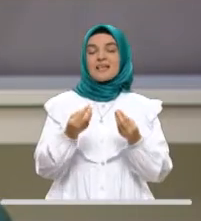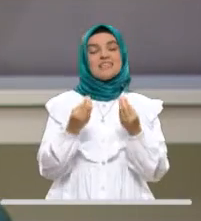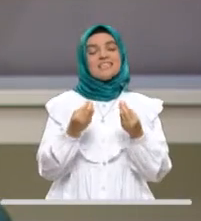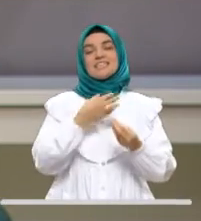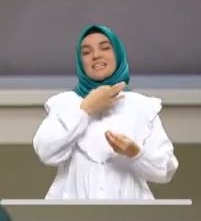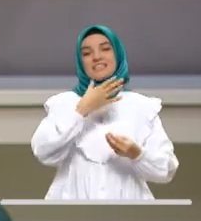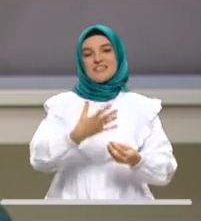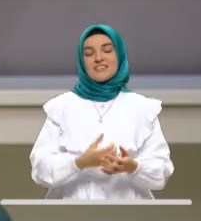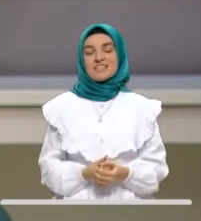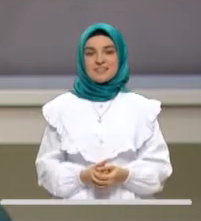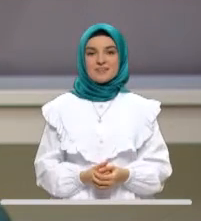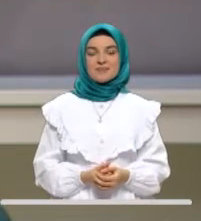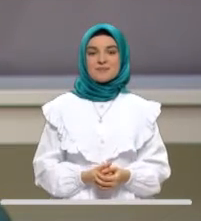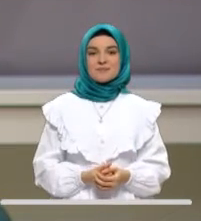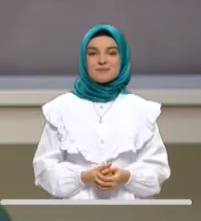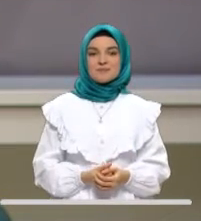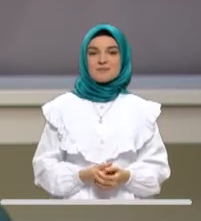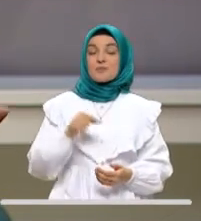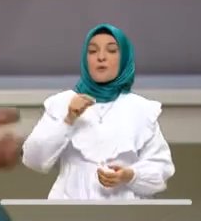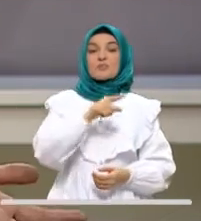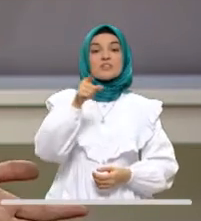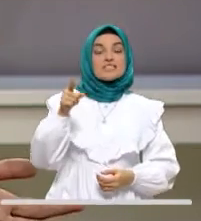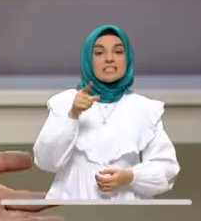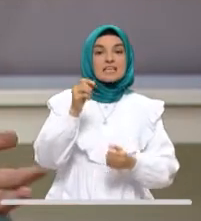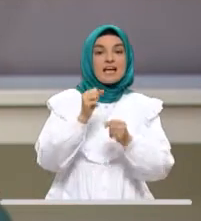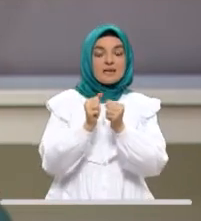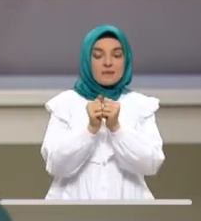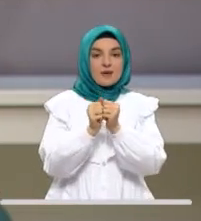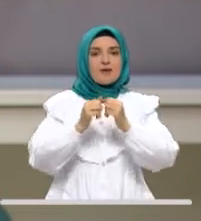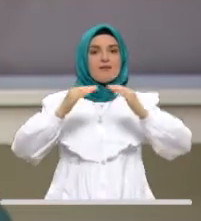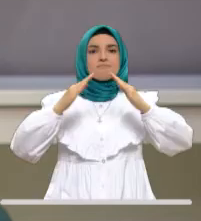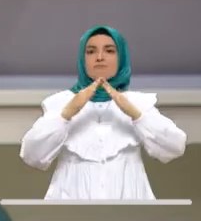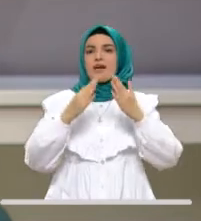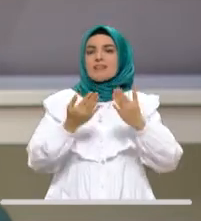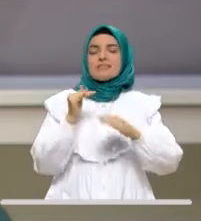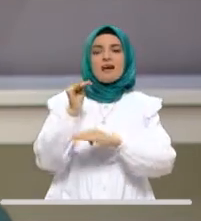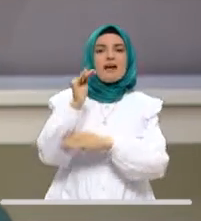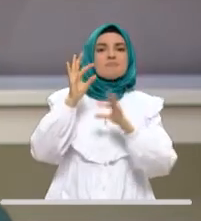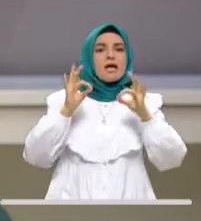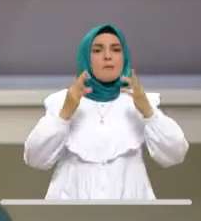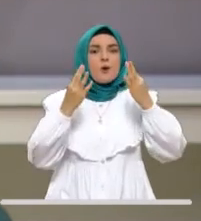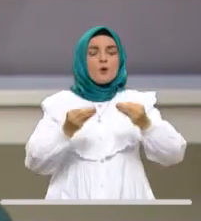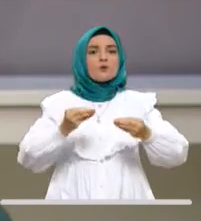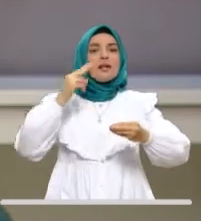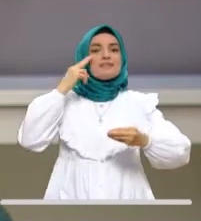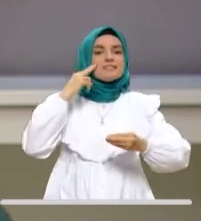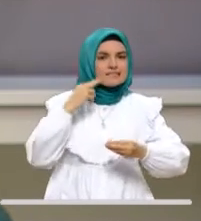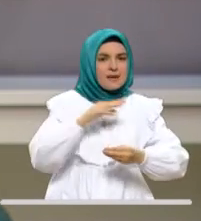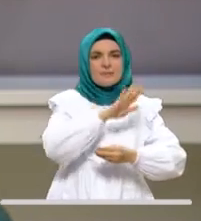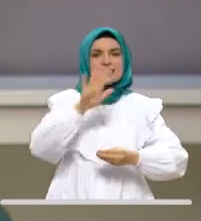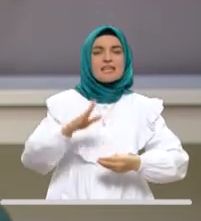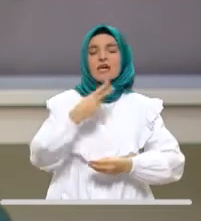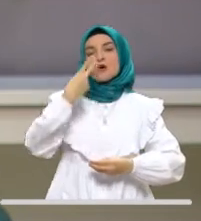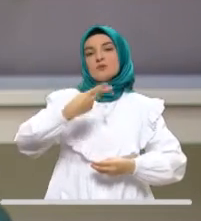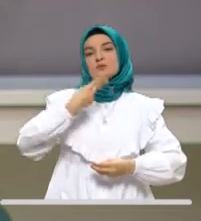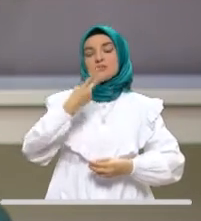Çok teşekkürler, bizler de iyiyiz, sağ olun. Bugün sizlerle evlerimizde aslında hayatımızda her daim olan temizlik konusunu konuşacağız diyebiliriz.